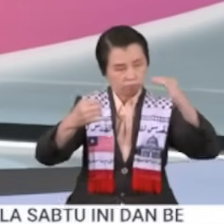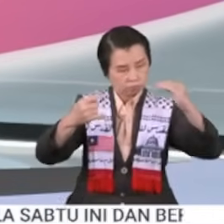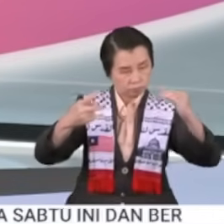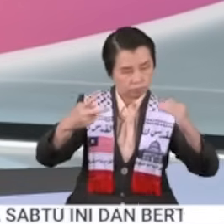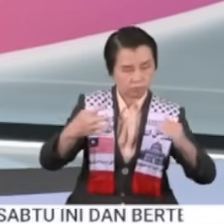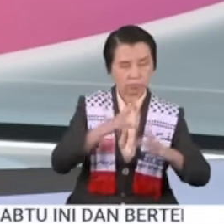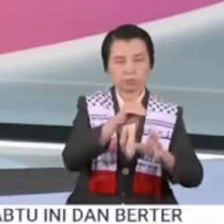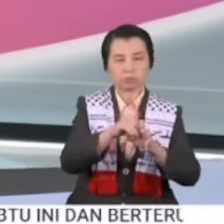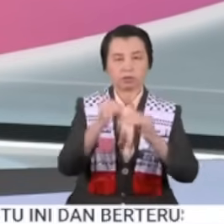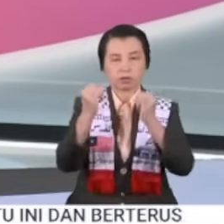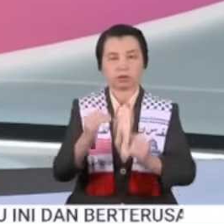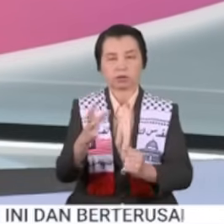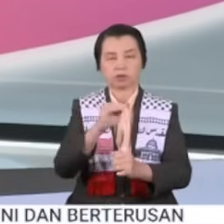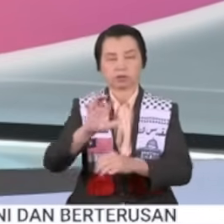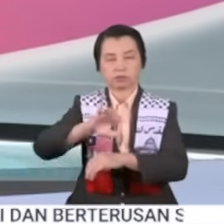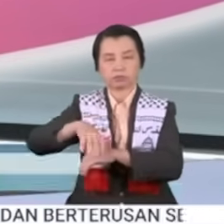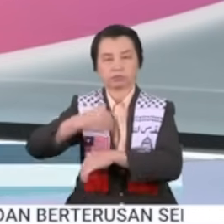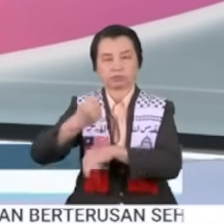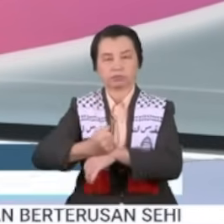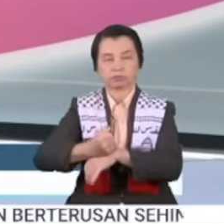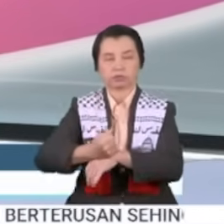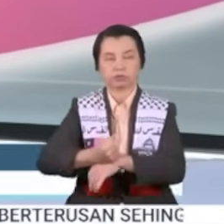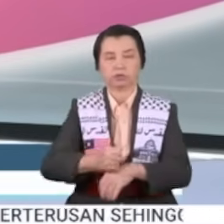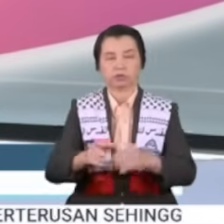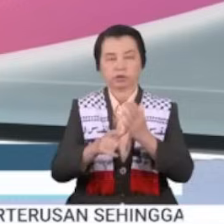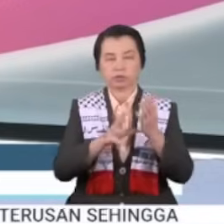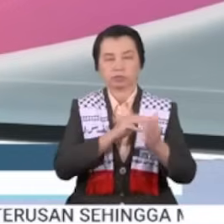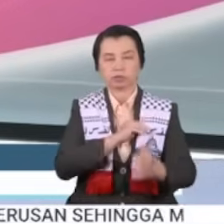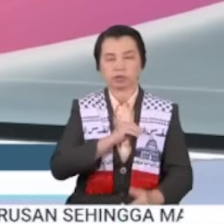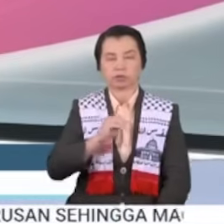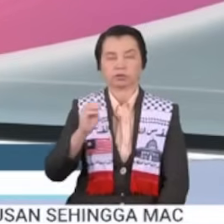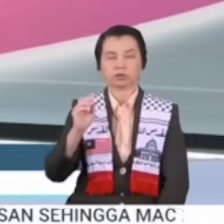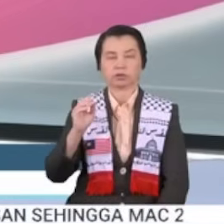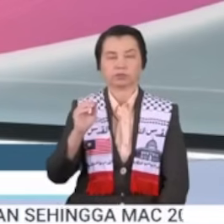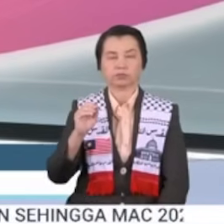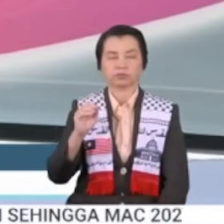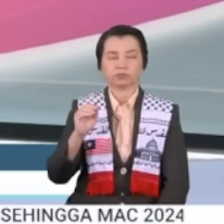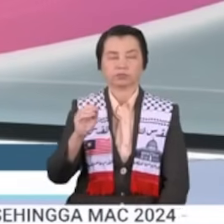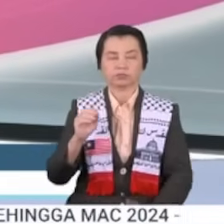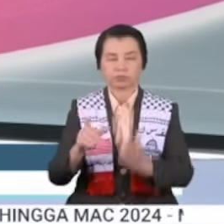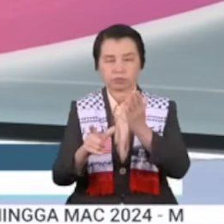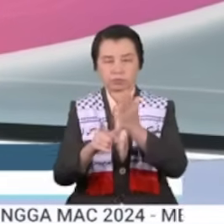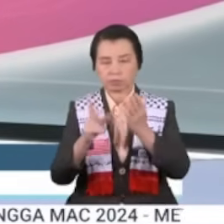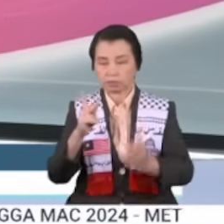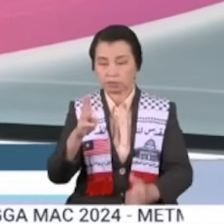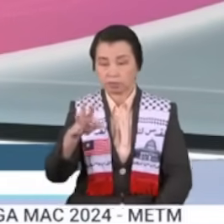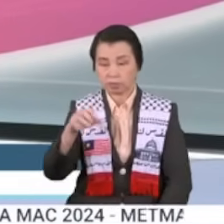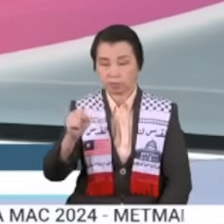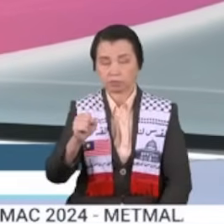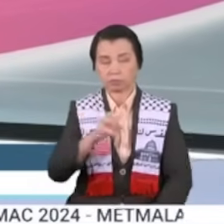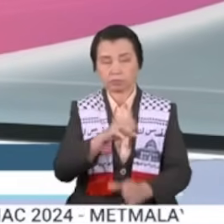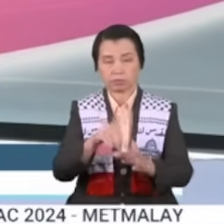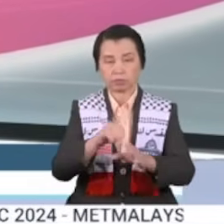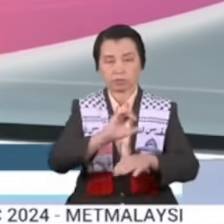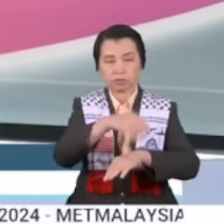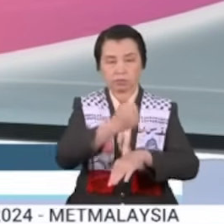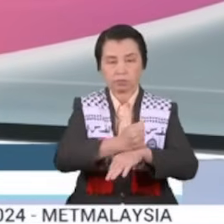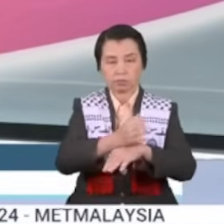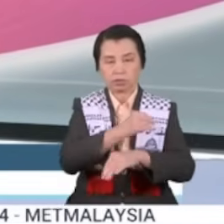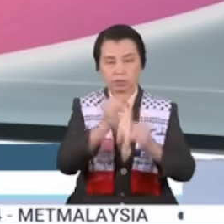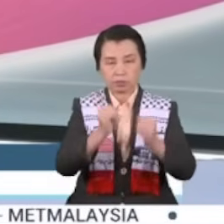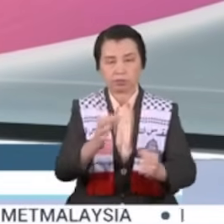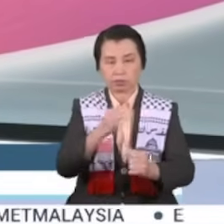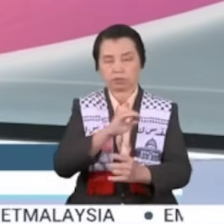melibatkan individu dan pertubuhan menurut timbalan menteri belia dan sukan Adam Adli Abdul Halim ia termasuk kategori pertubuhan individu dan